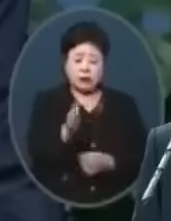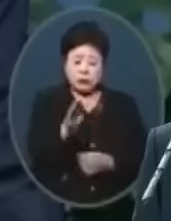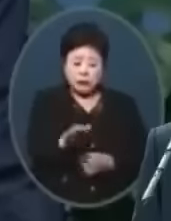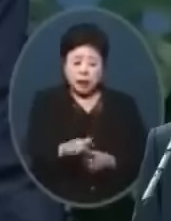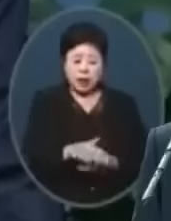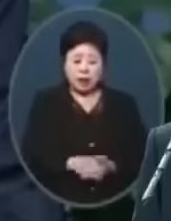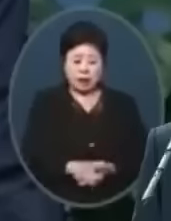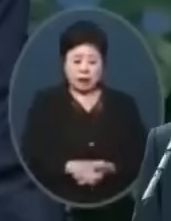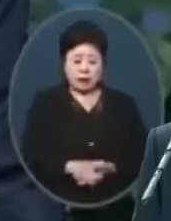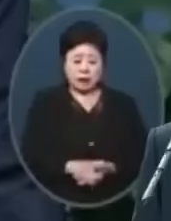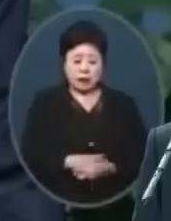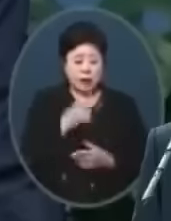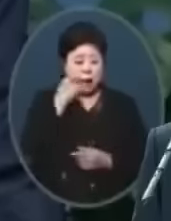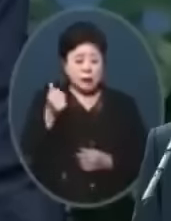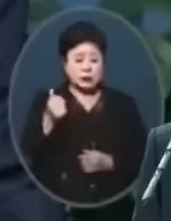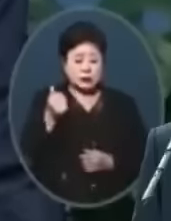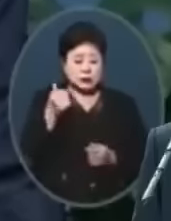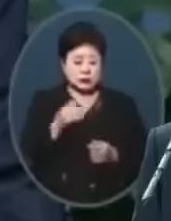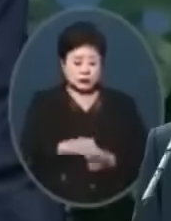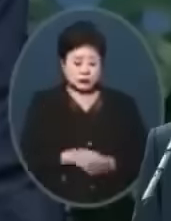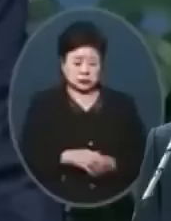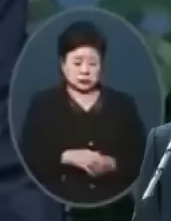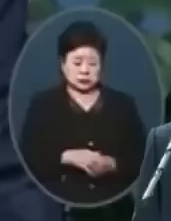올라가는데 아버지께서